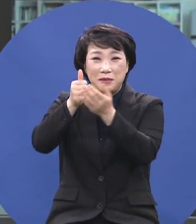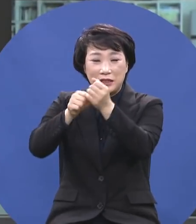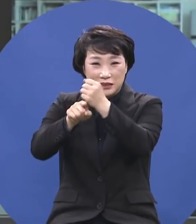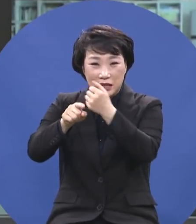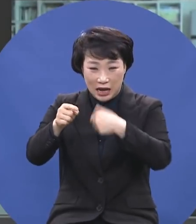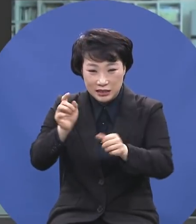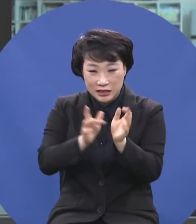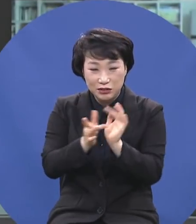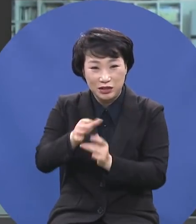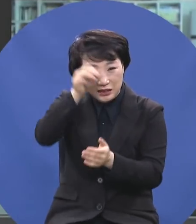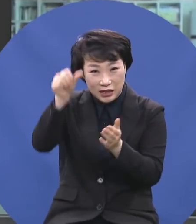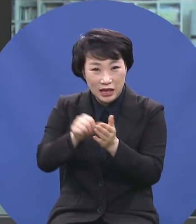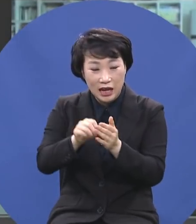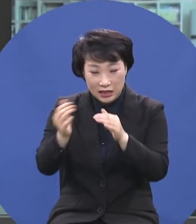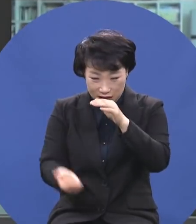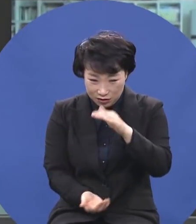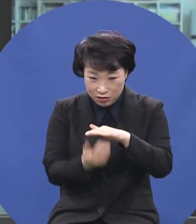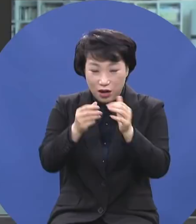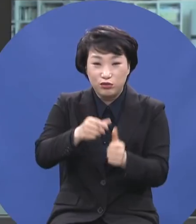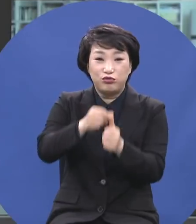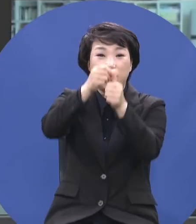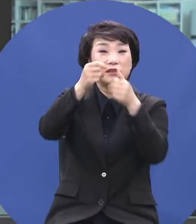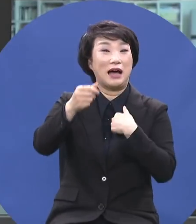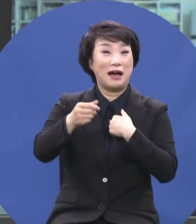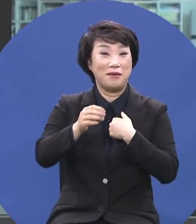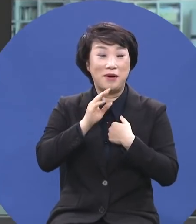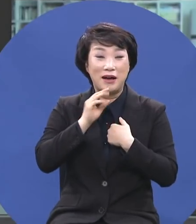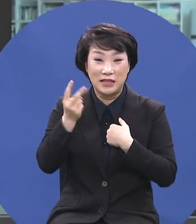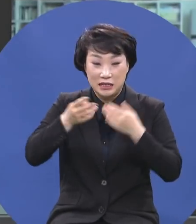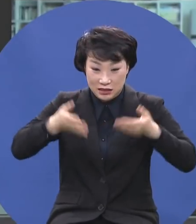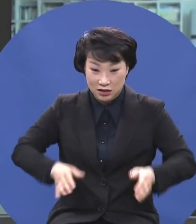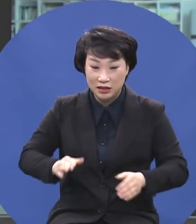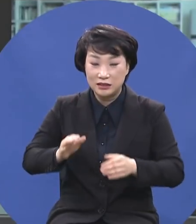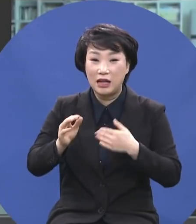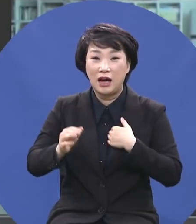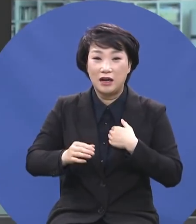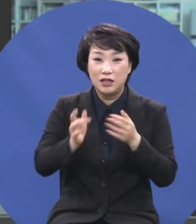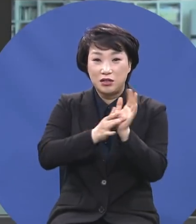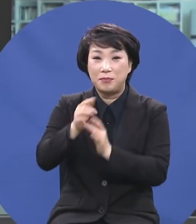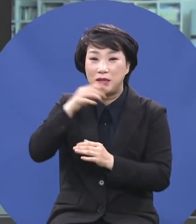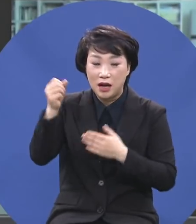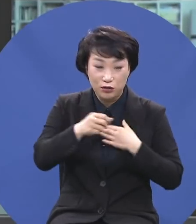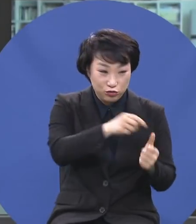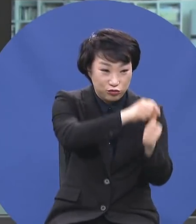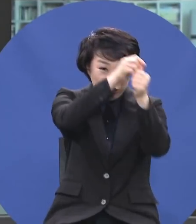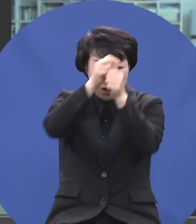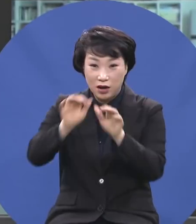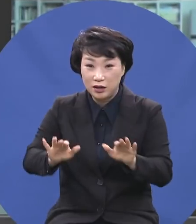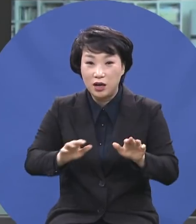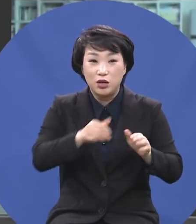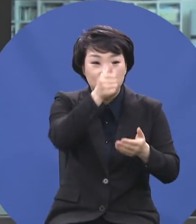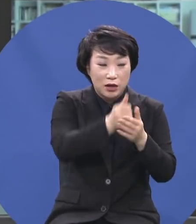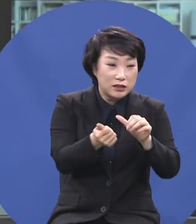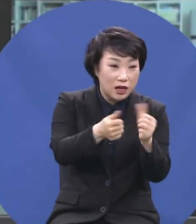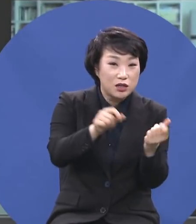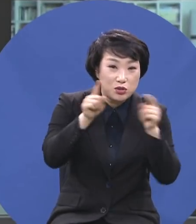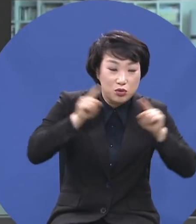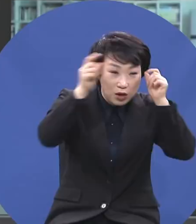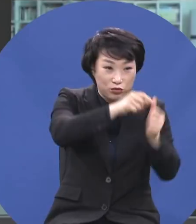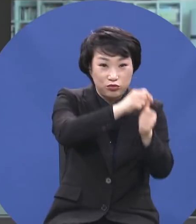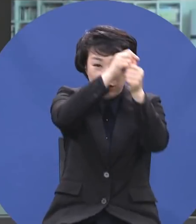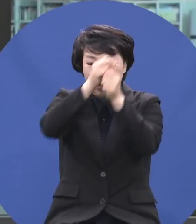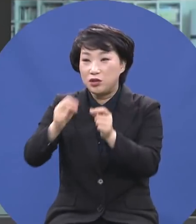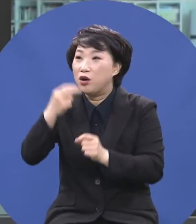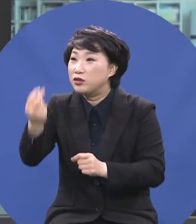생애를 이루어 구원하신 일과 그가 나를 거듭나서 피로 구원해서 죄와 사망과 지옥에서 구원해서 영생과 천국을